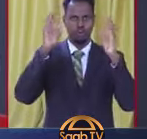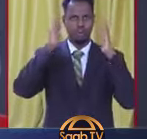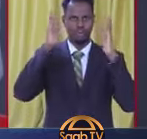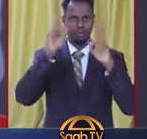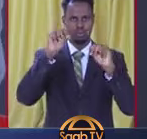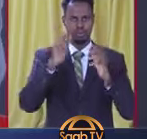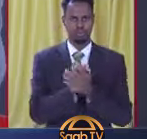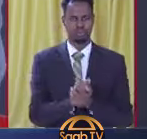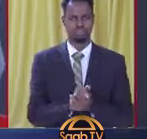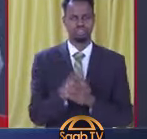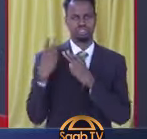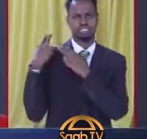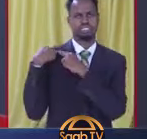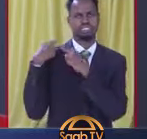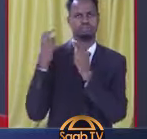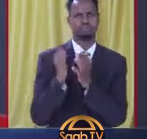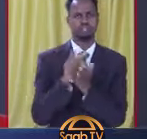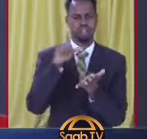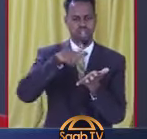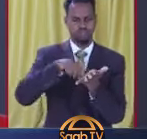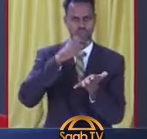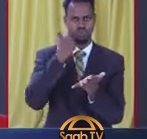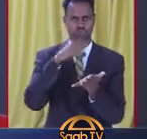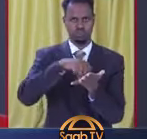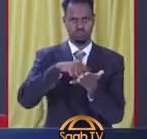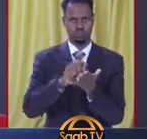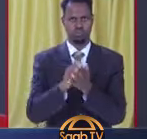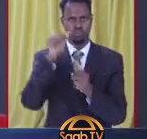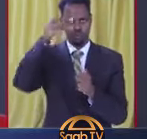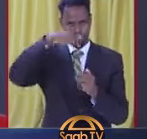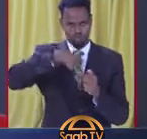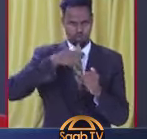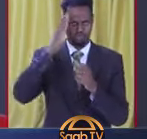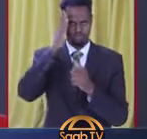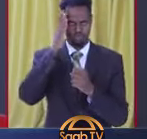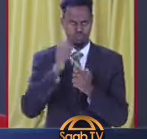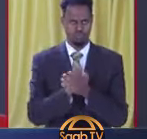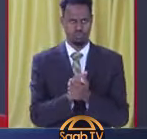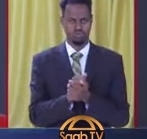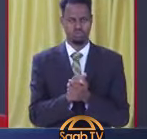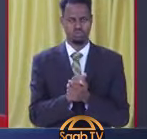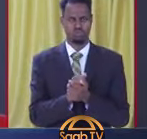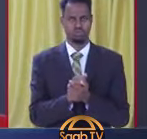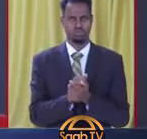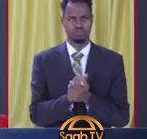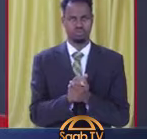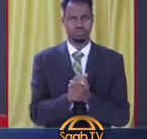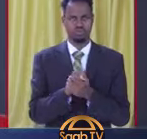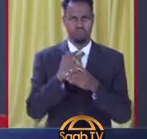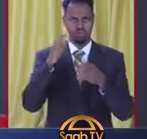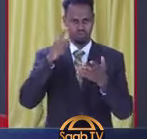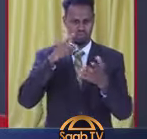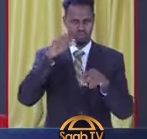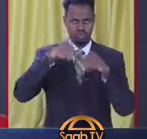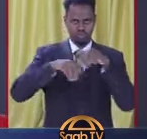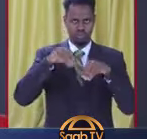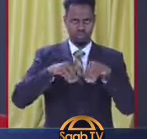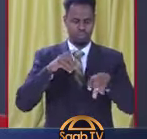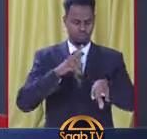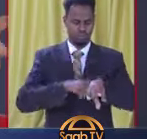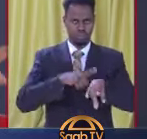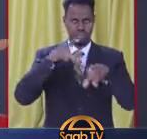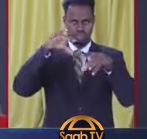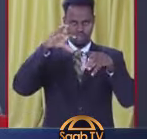kara sharciga butaal qofnagoowaya waxa mudeeyo waqtiga la qaaday doorashada madaxweynaha